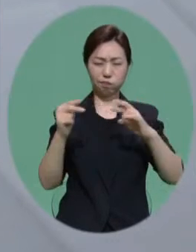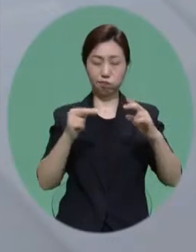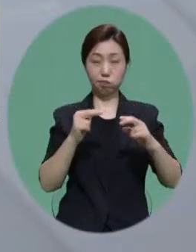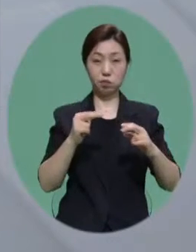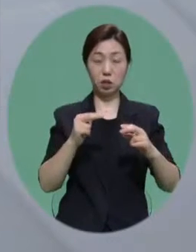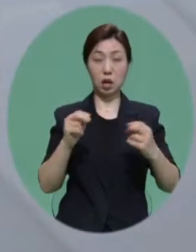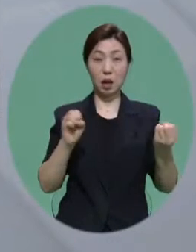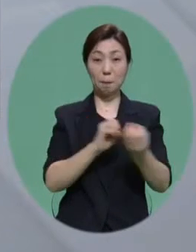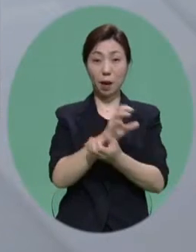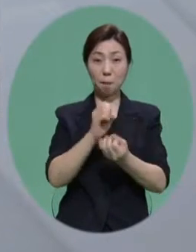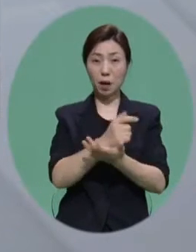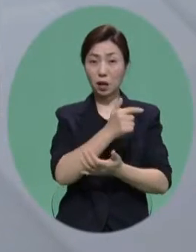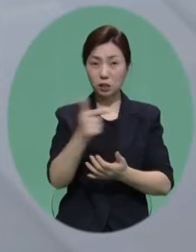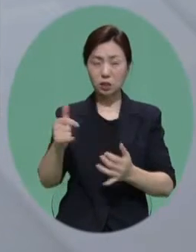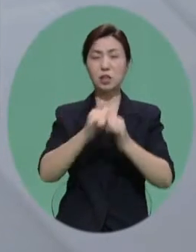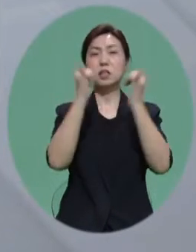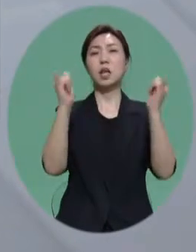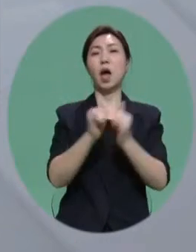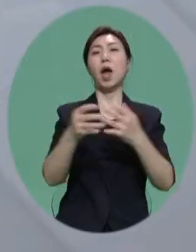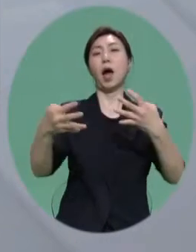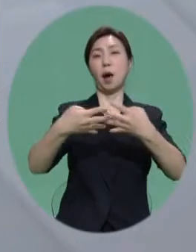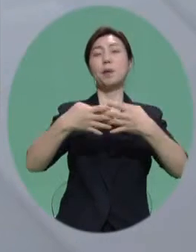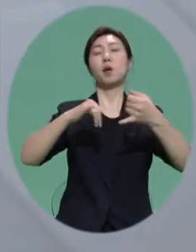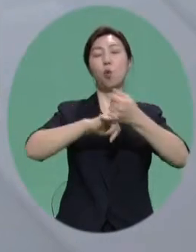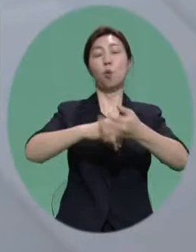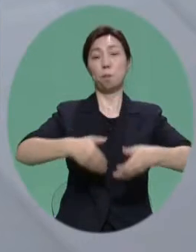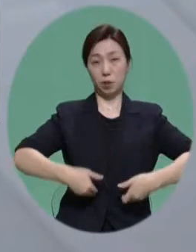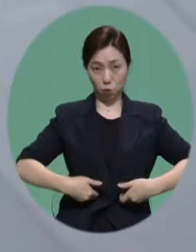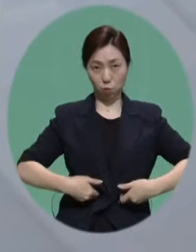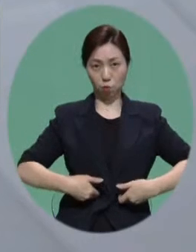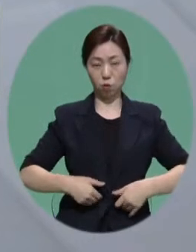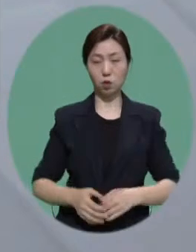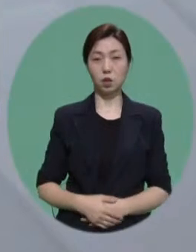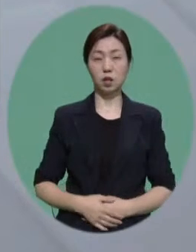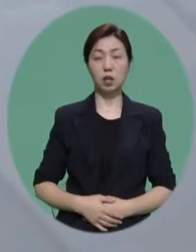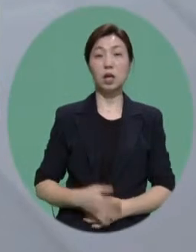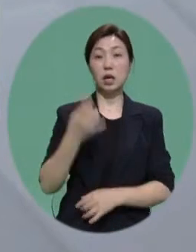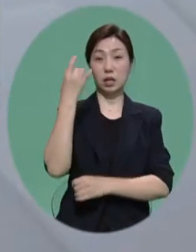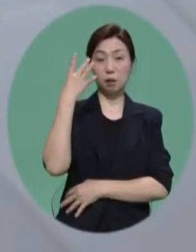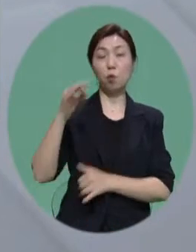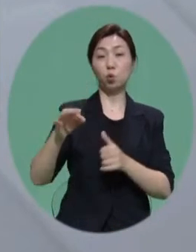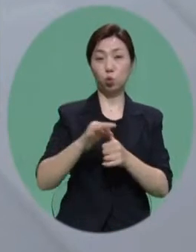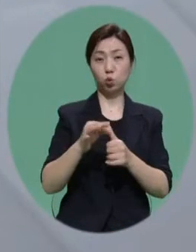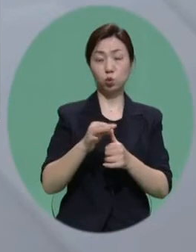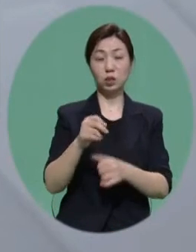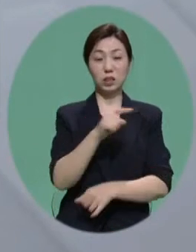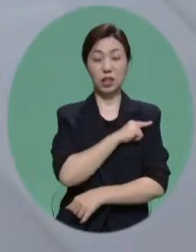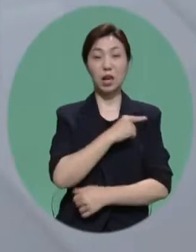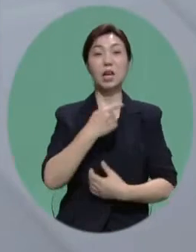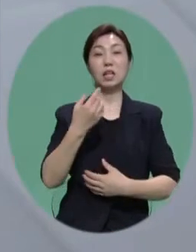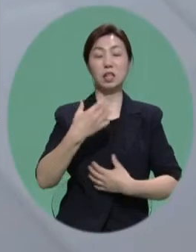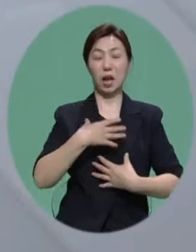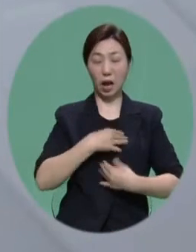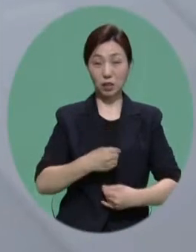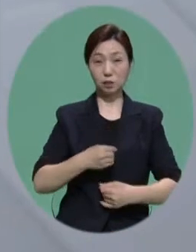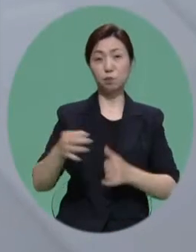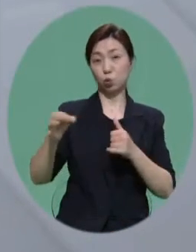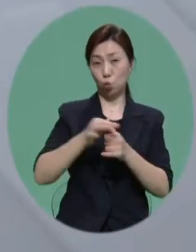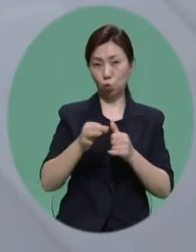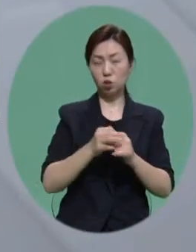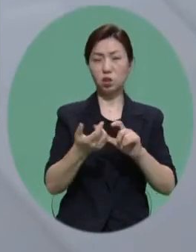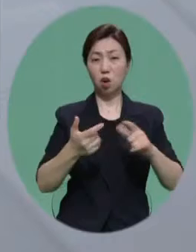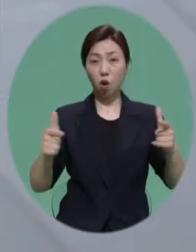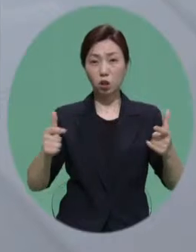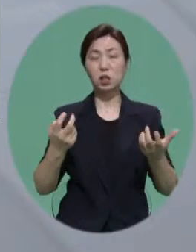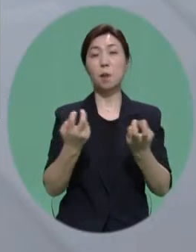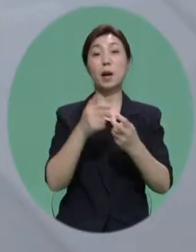사회적 합의를 거쳐야 되는 게 맞습니다 어 기본 소득과 최저 소도 뭐 안심 소독 여러 가지 방식이 있는데